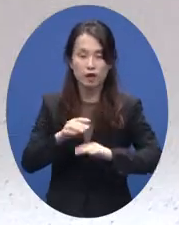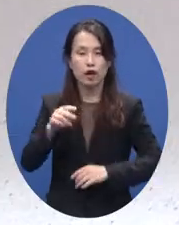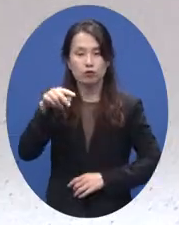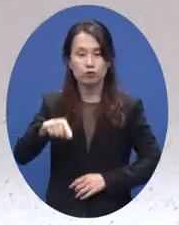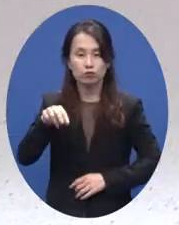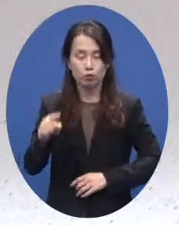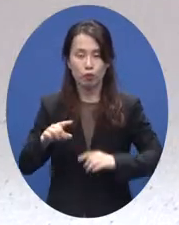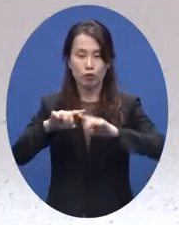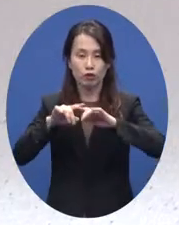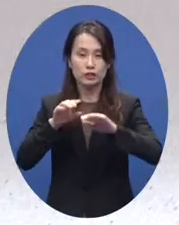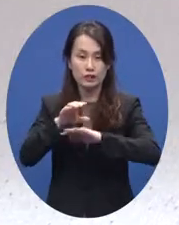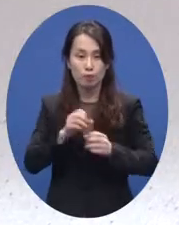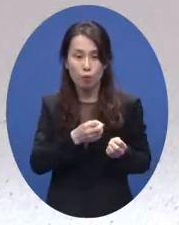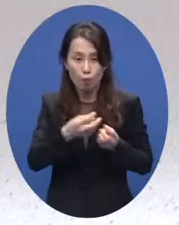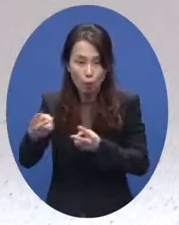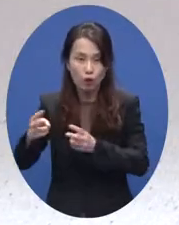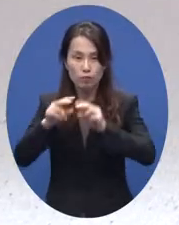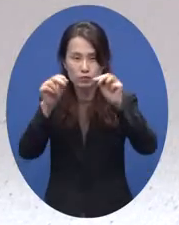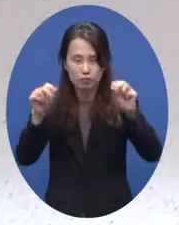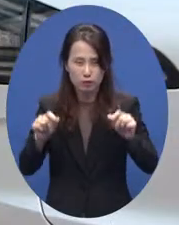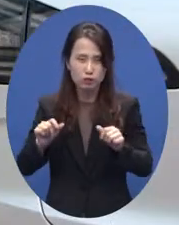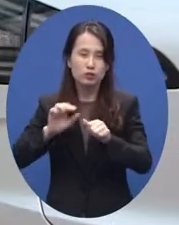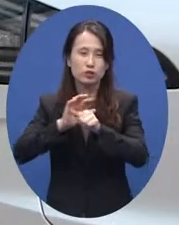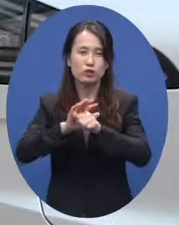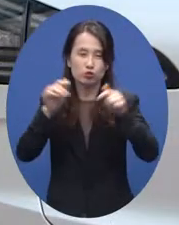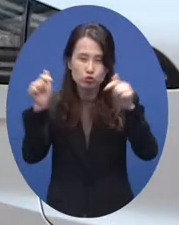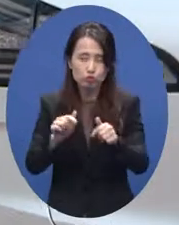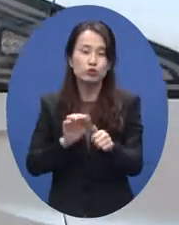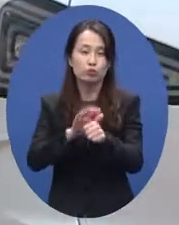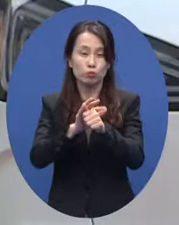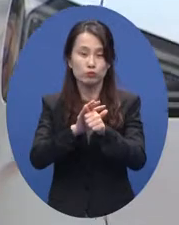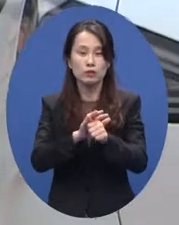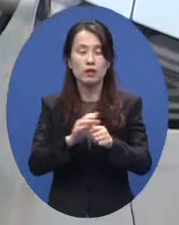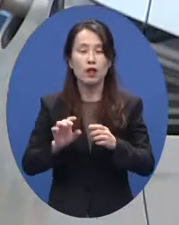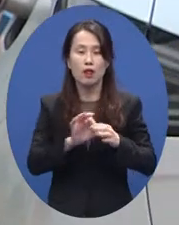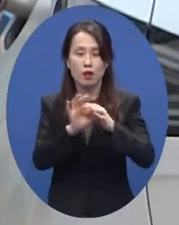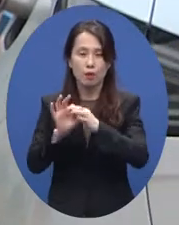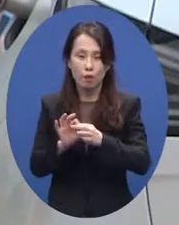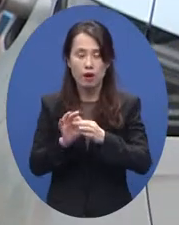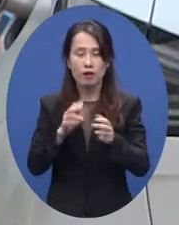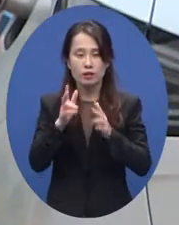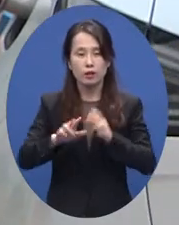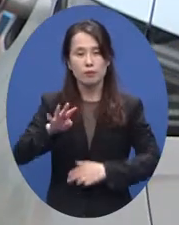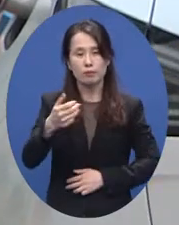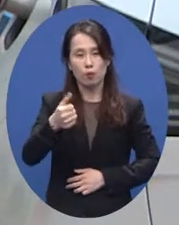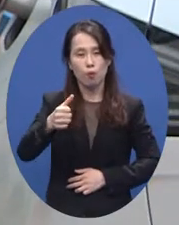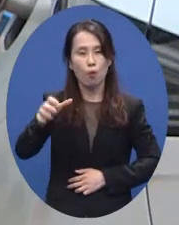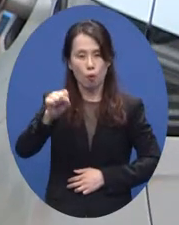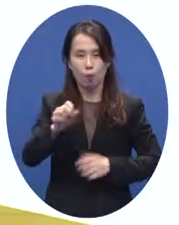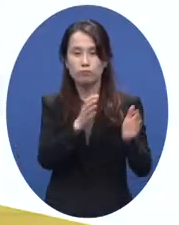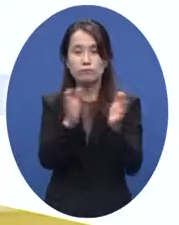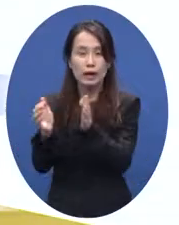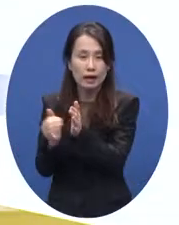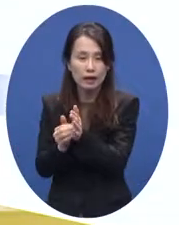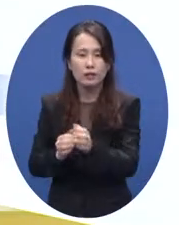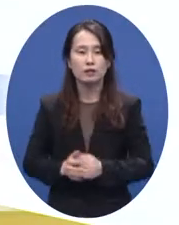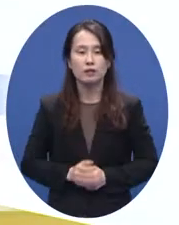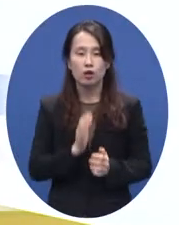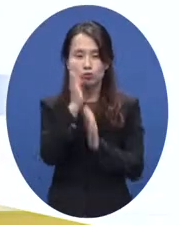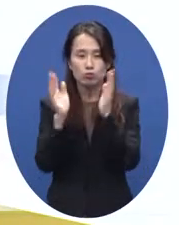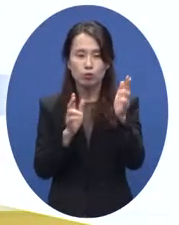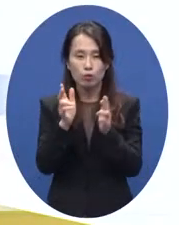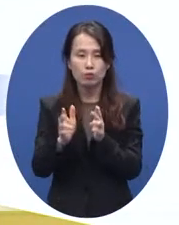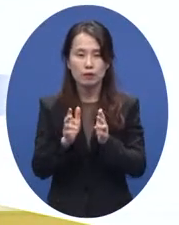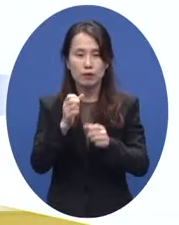전기차 보급, 미세먼지 제거 살수차 지원 등 미세먼지 관련 사업에만 405억 원이 배정됐습니다. 숲속